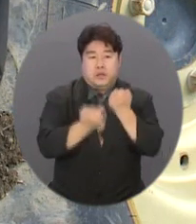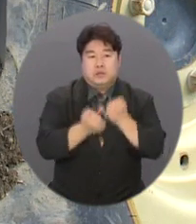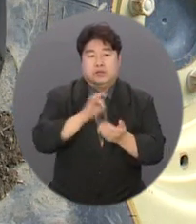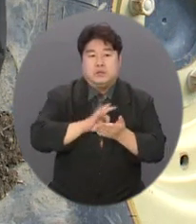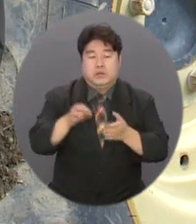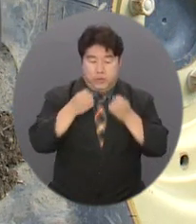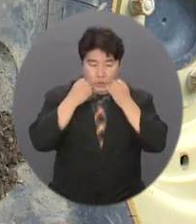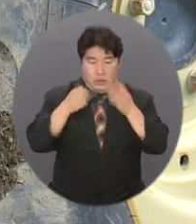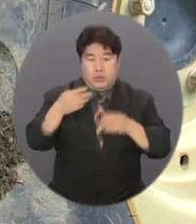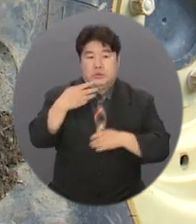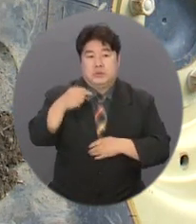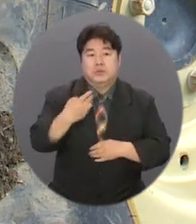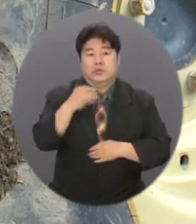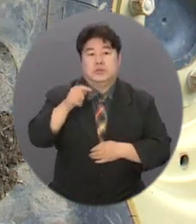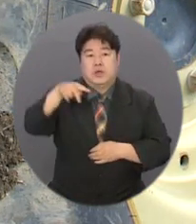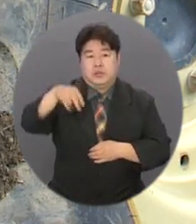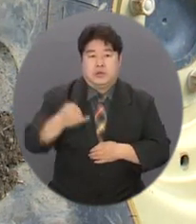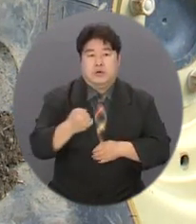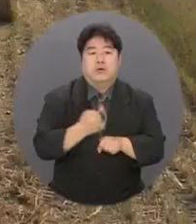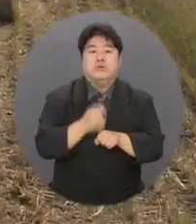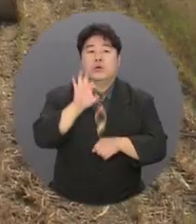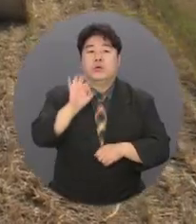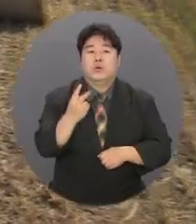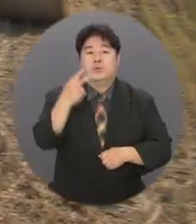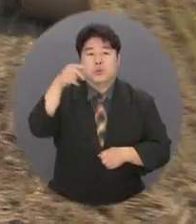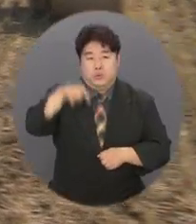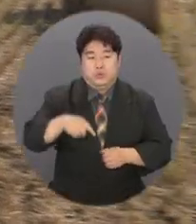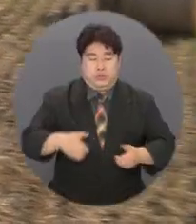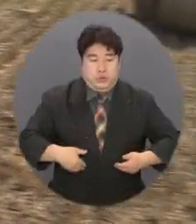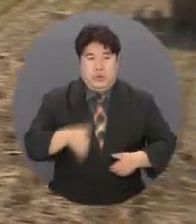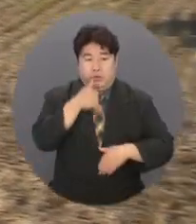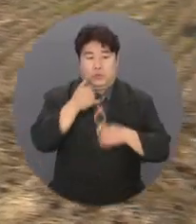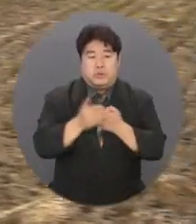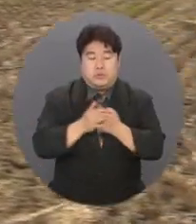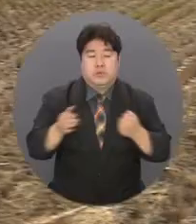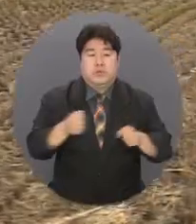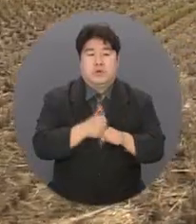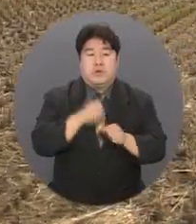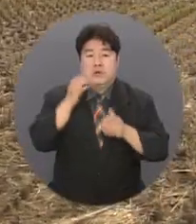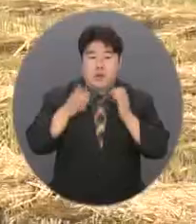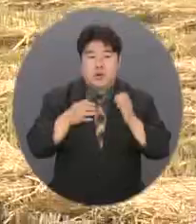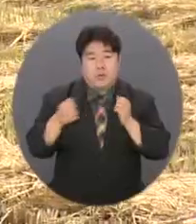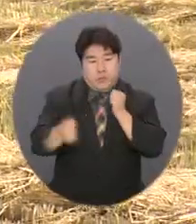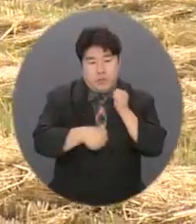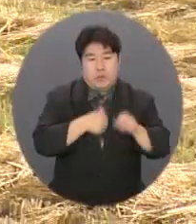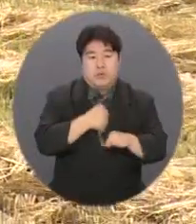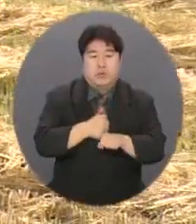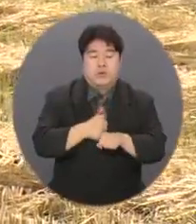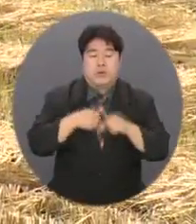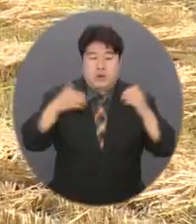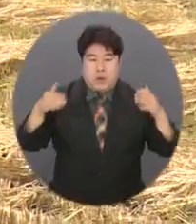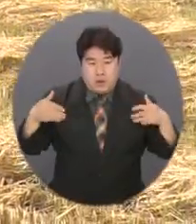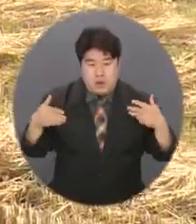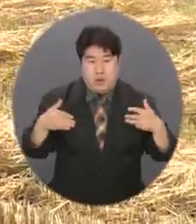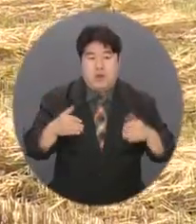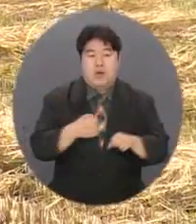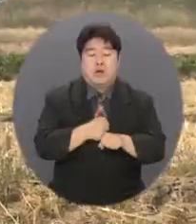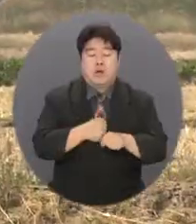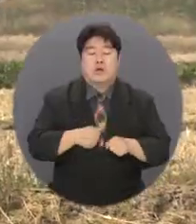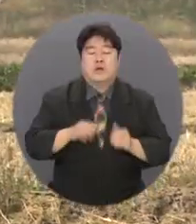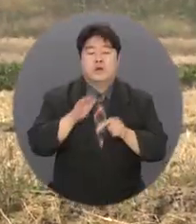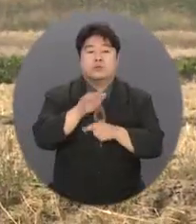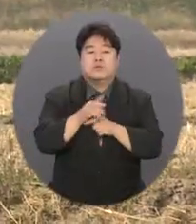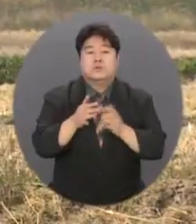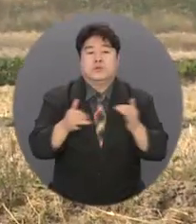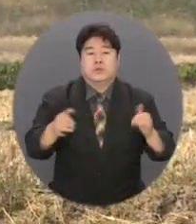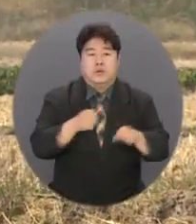트랙터 마다 요소수 가 필요하기 때문입니다 사료용 볏짚 수와 보리가 리 등 가을 농번기를 맞은 농민들은